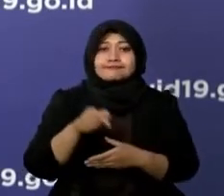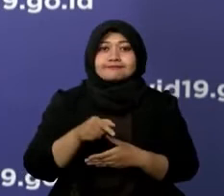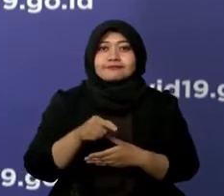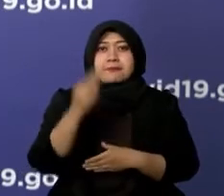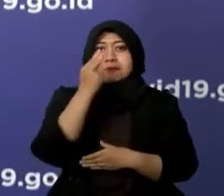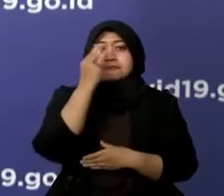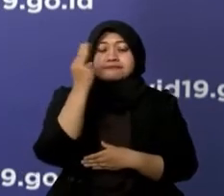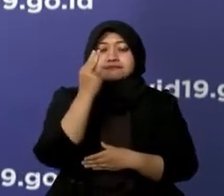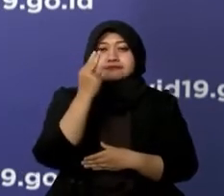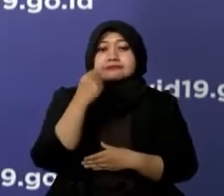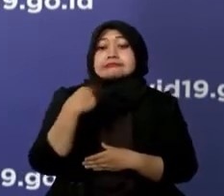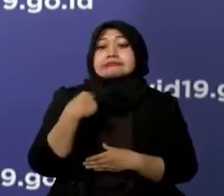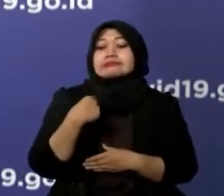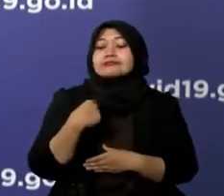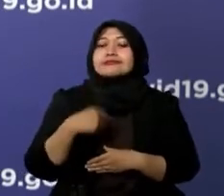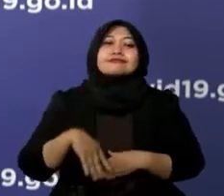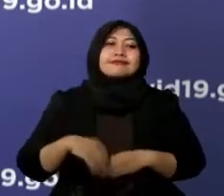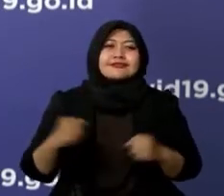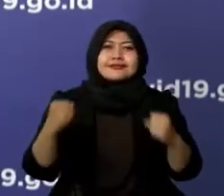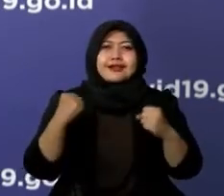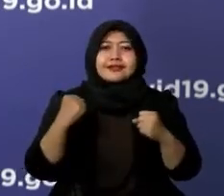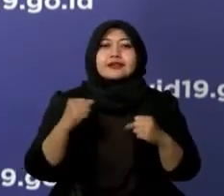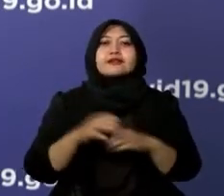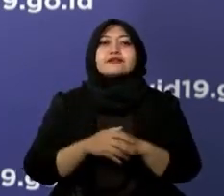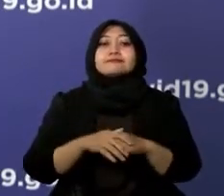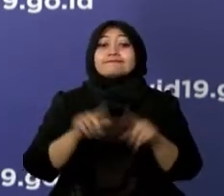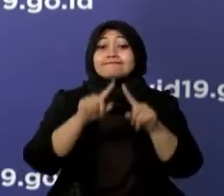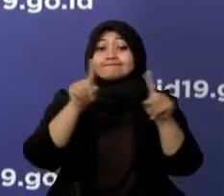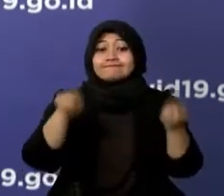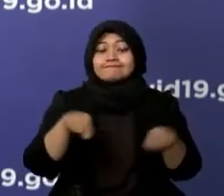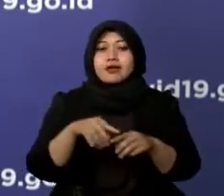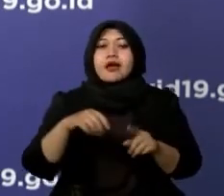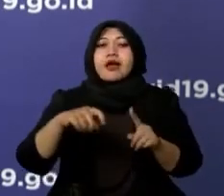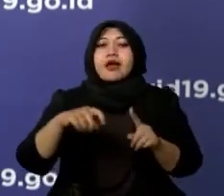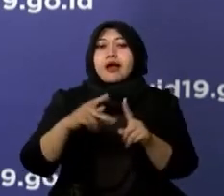pemerintah melalui Kemenkes telah menerbitkan Kepmenkes nomor